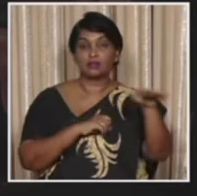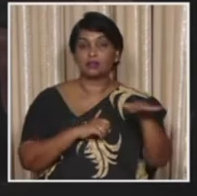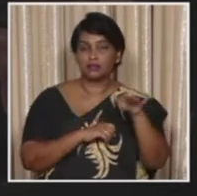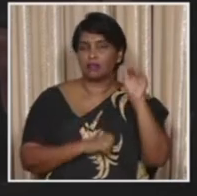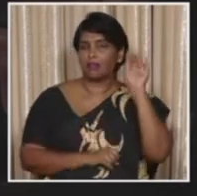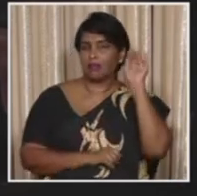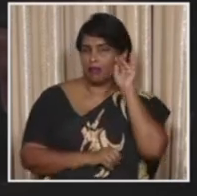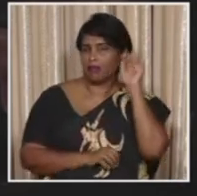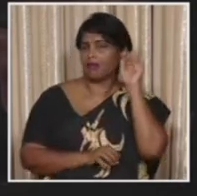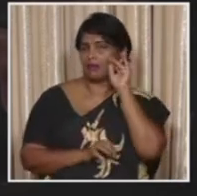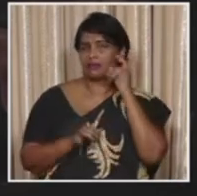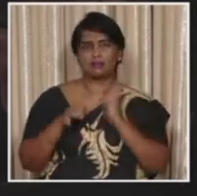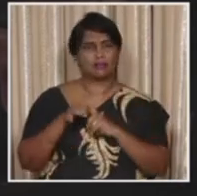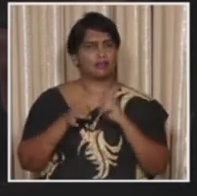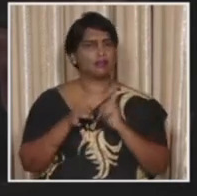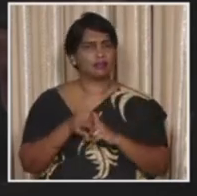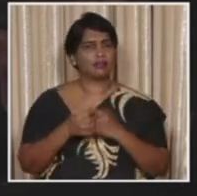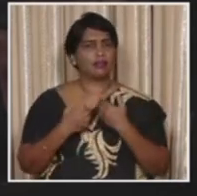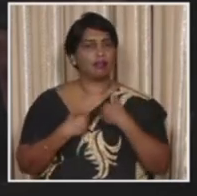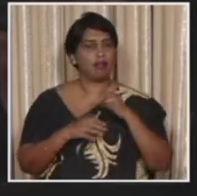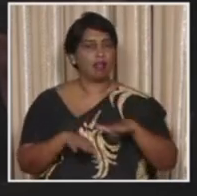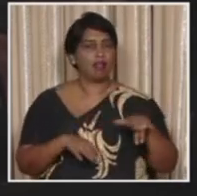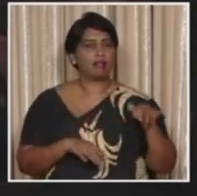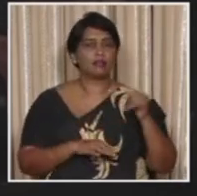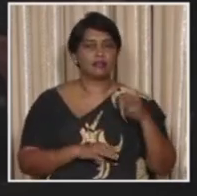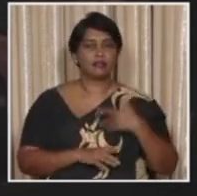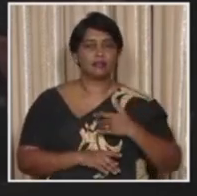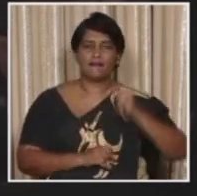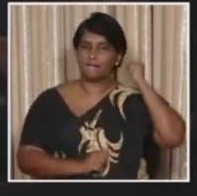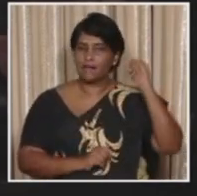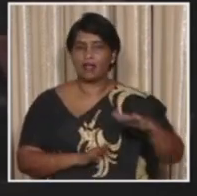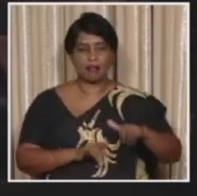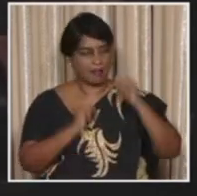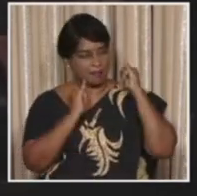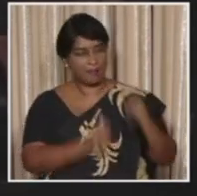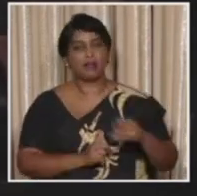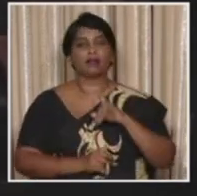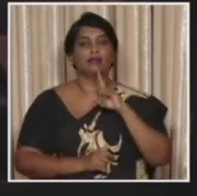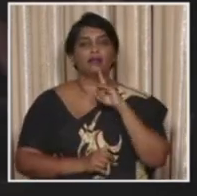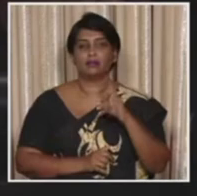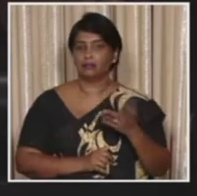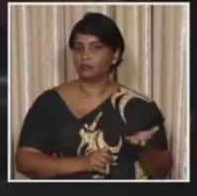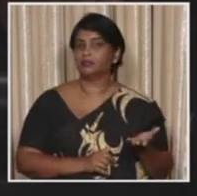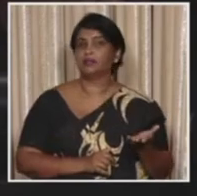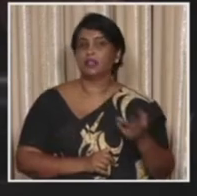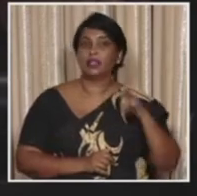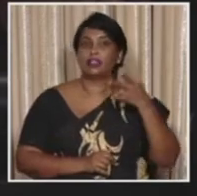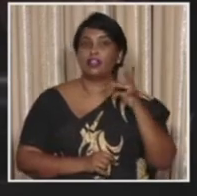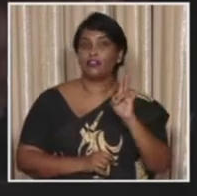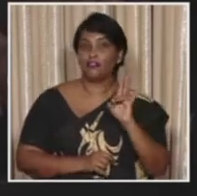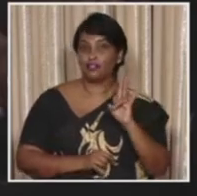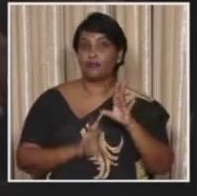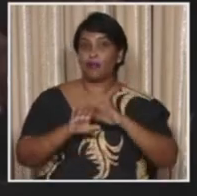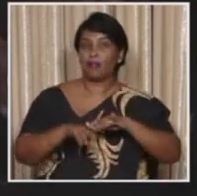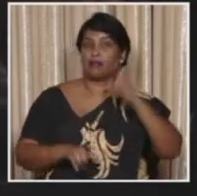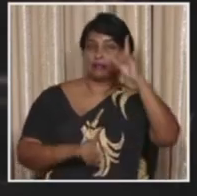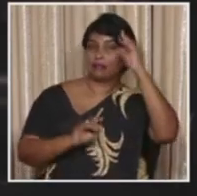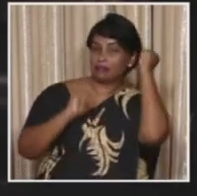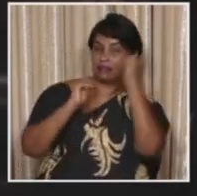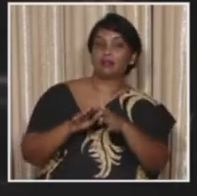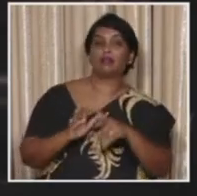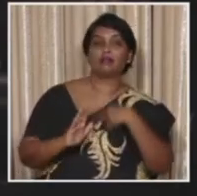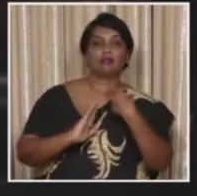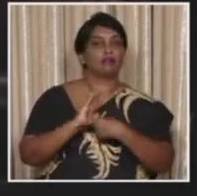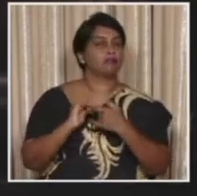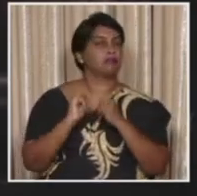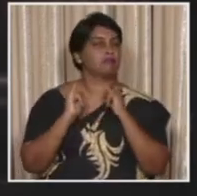me prasne di, mage daru antar samahalada sahab kerana garu patahana itu. Kian desi sipai daru antar sahab kerana dengar me rata batte lah